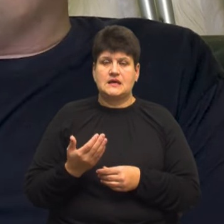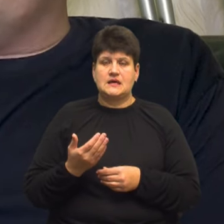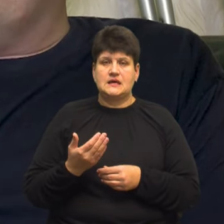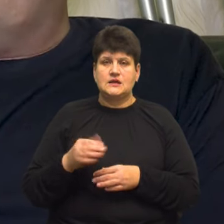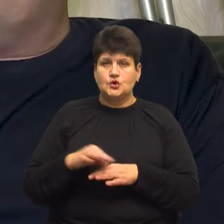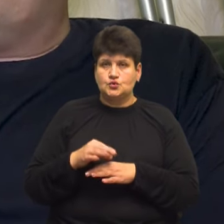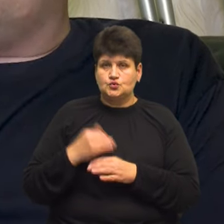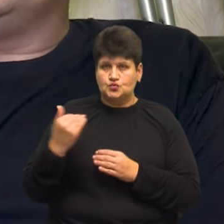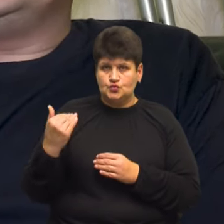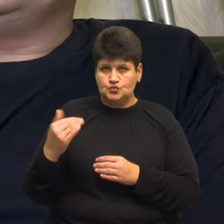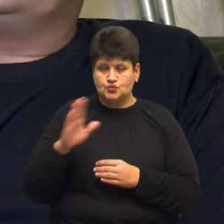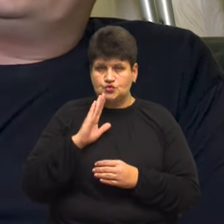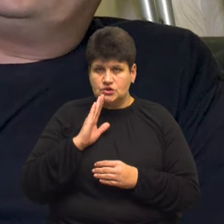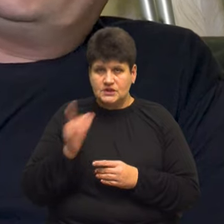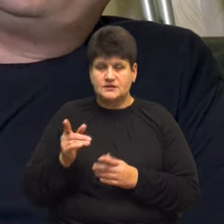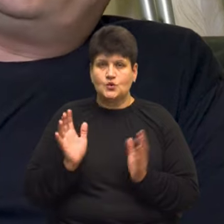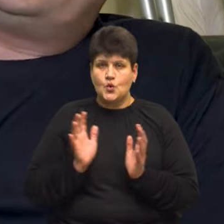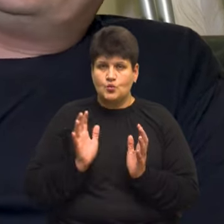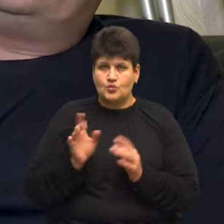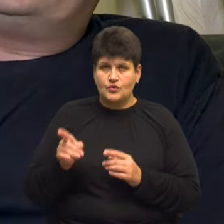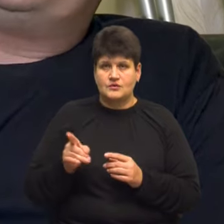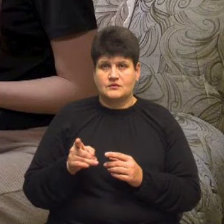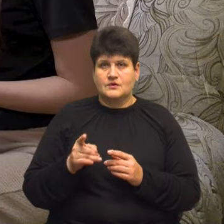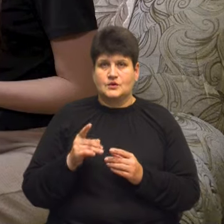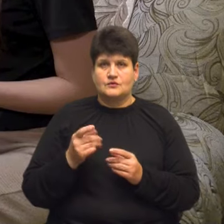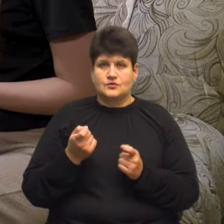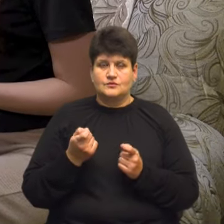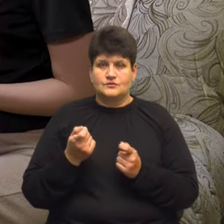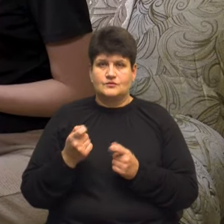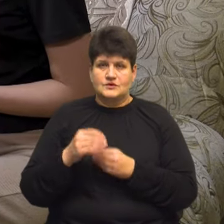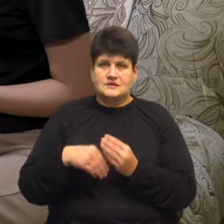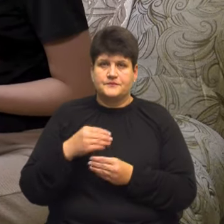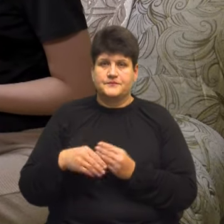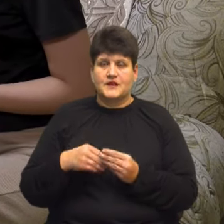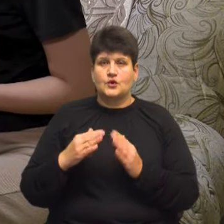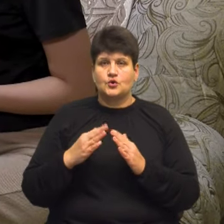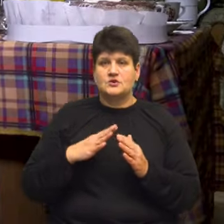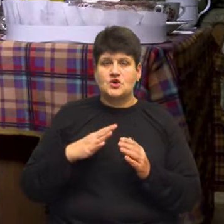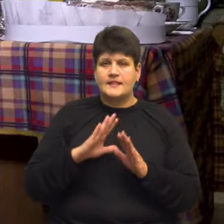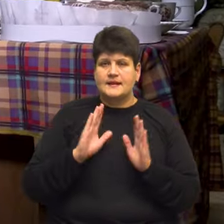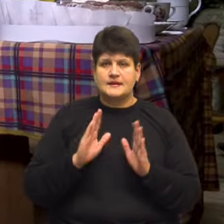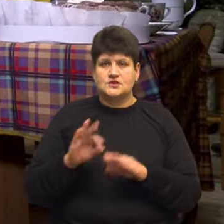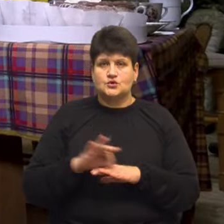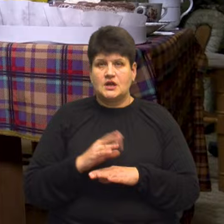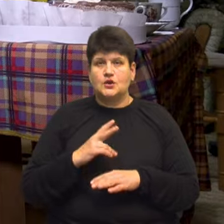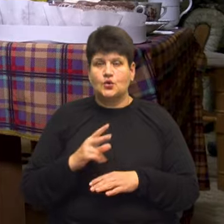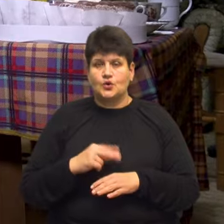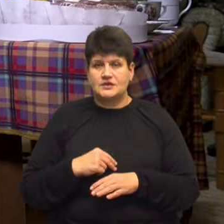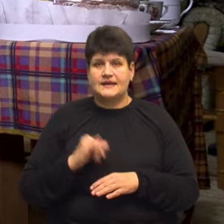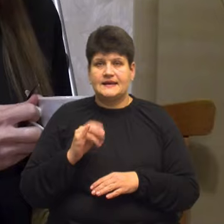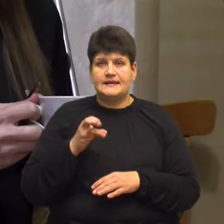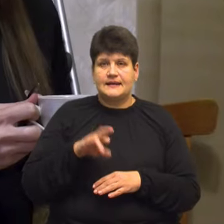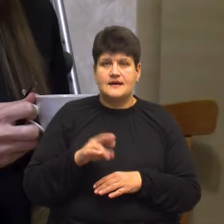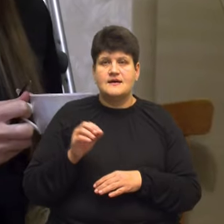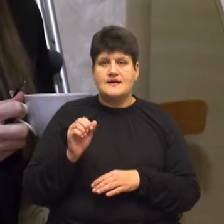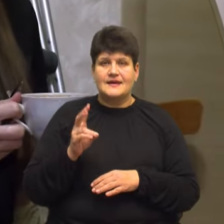її турботі у мене на даний момент з ногою все добре. Вдома на Анатолія чекала не лише дружина, а й доньки – Інна та Яна.